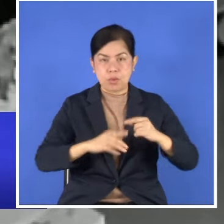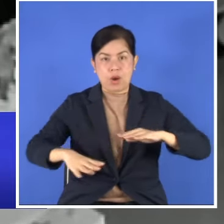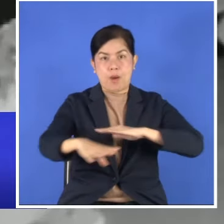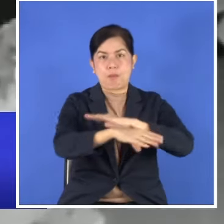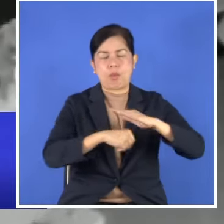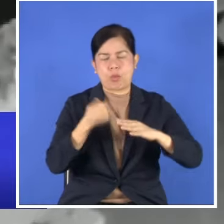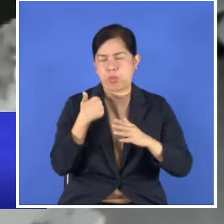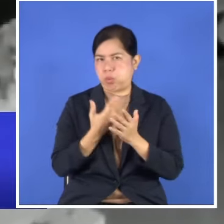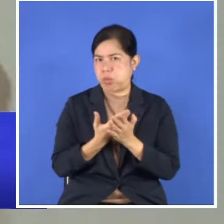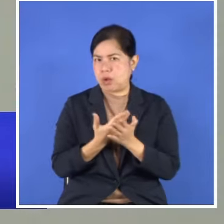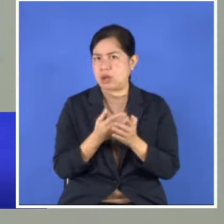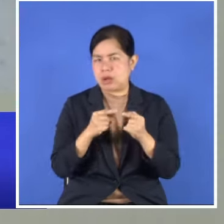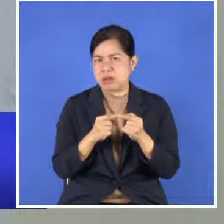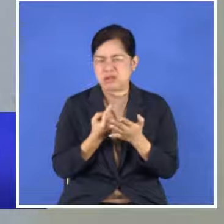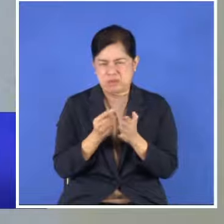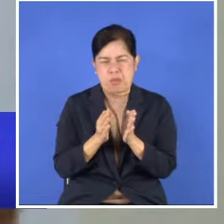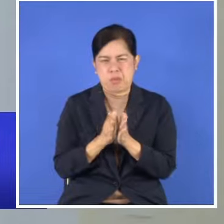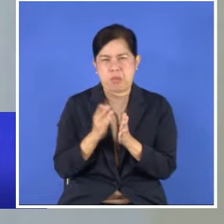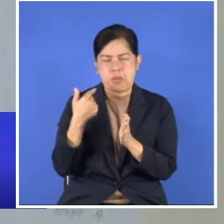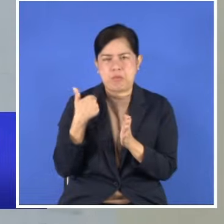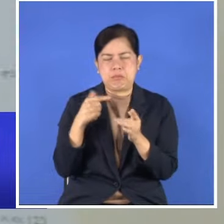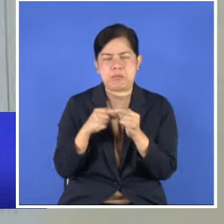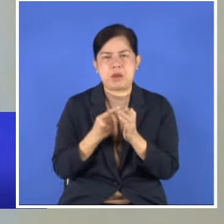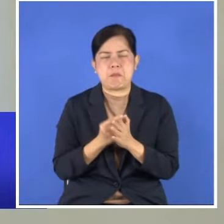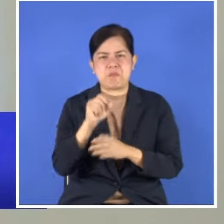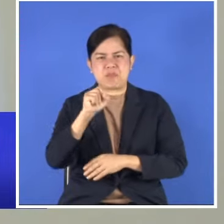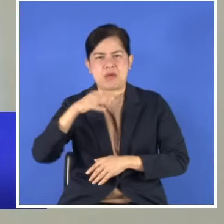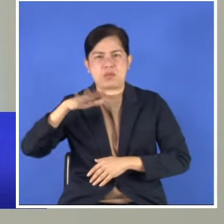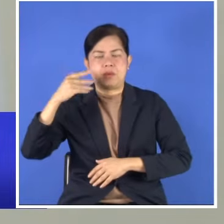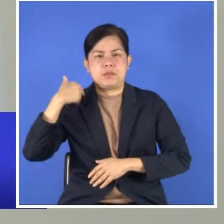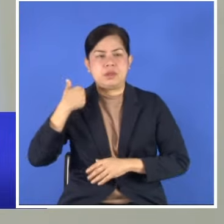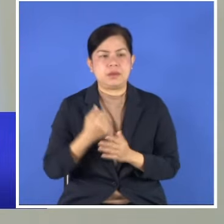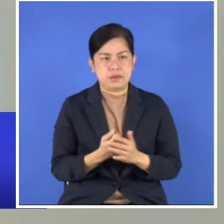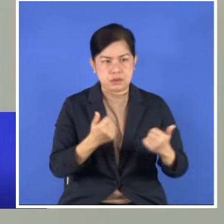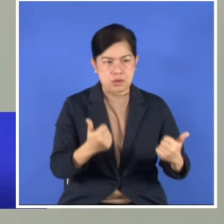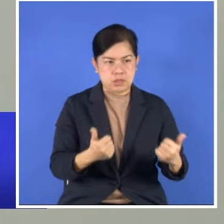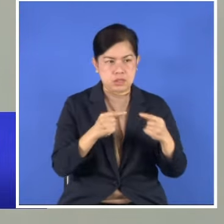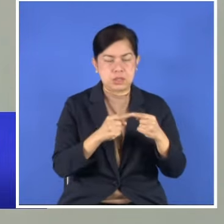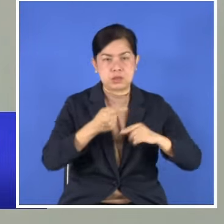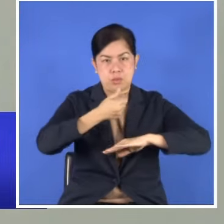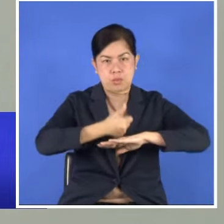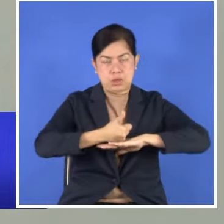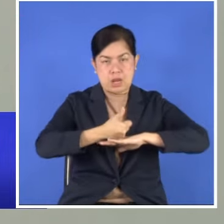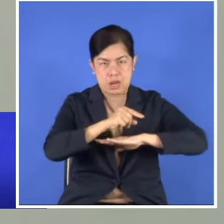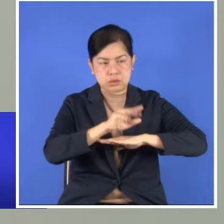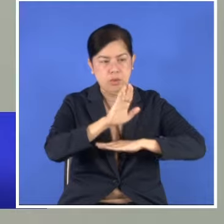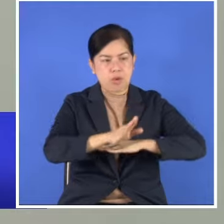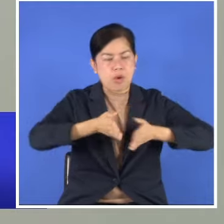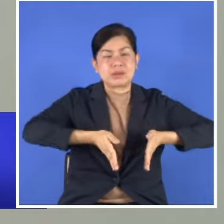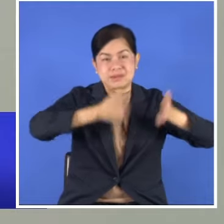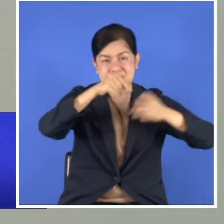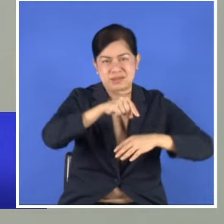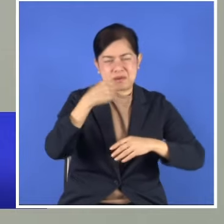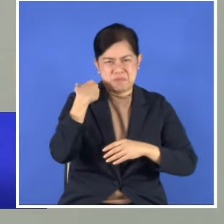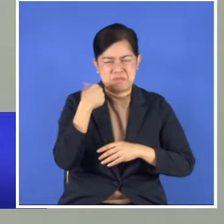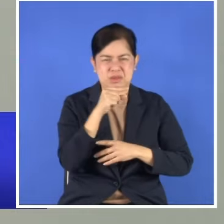ลค่ารวมๆก็เพิ่มอีกหลายแสนบาทนะคะตอนนี้ทางเจ้าของก็เก็บทรัพย์สินมีค่าหมดแล้วล่ะแล้วก็วอนด้วยเพราะว่าตอนนี้ยังจับคนร้ายไม่ได้เลย